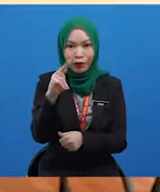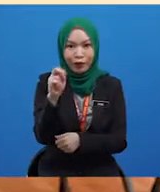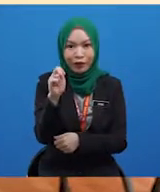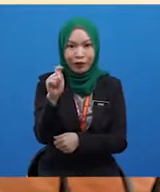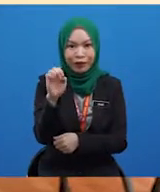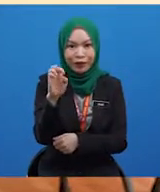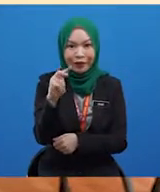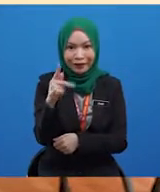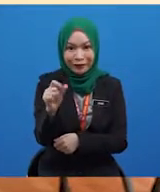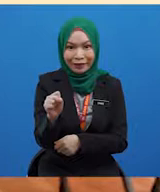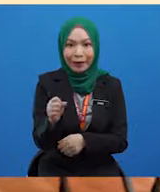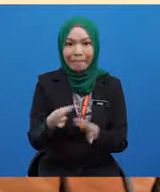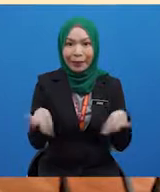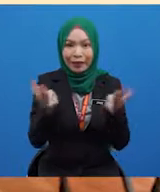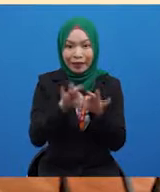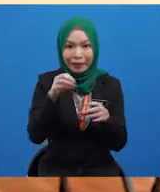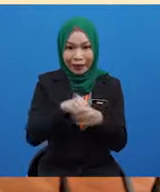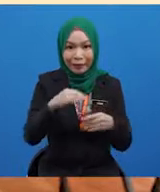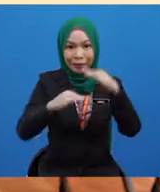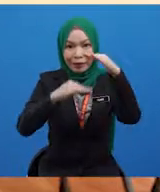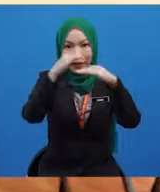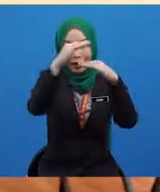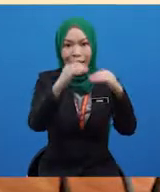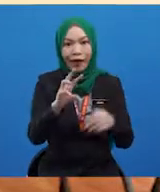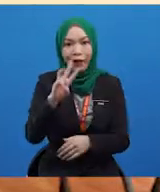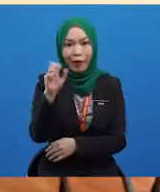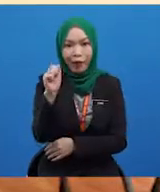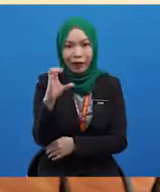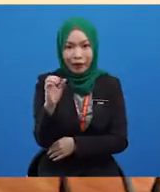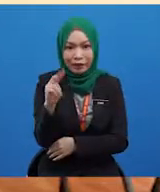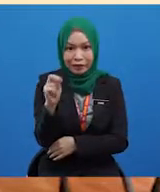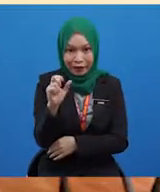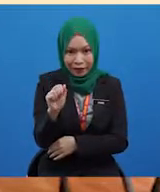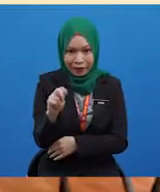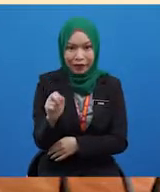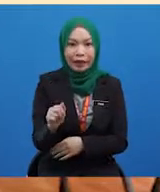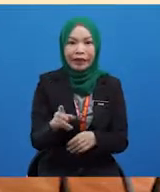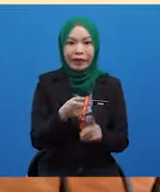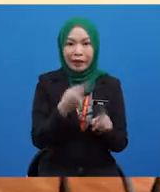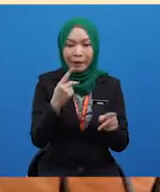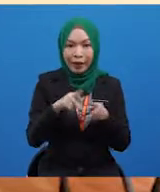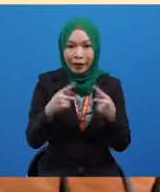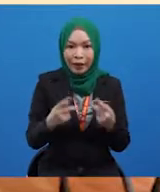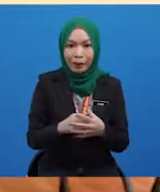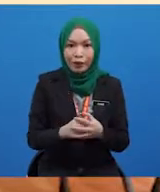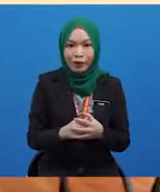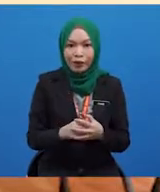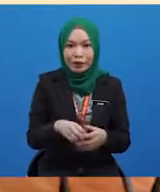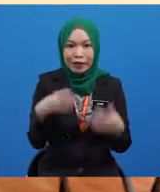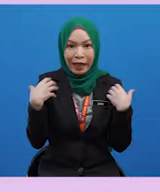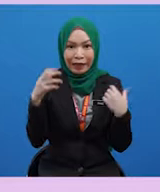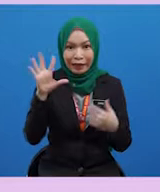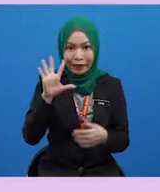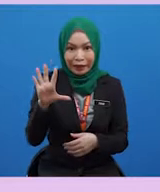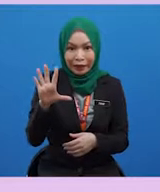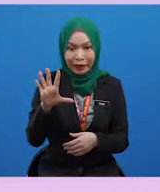dalam pembinaan sesebuah wacana. Menurut Tata Bahasa Dewan 2010, terdapat sekurang-kurangnya